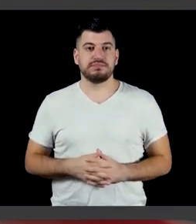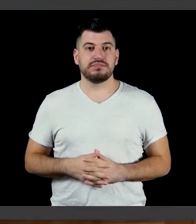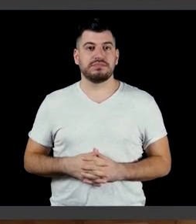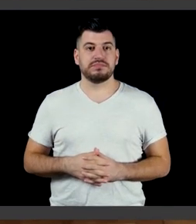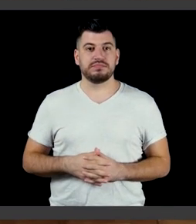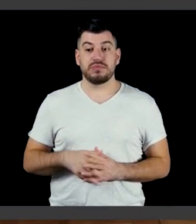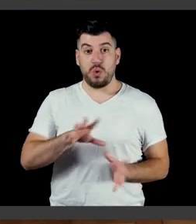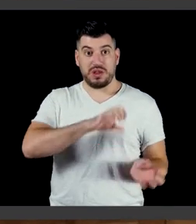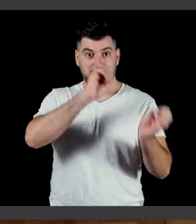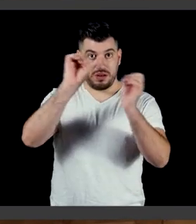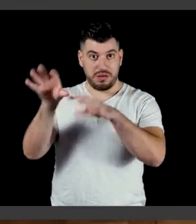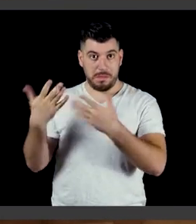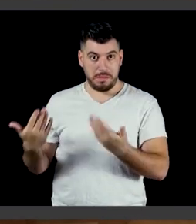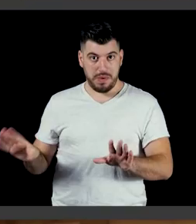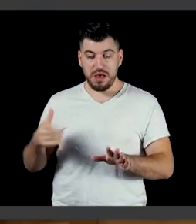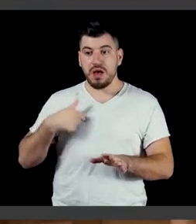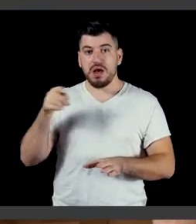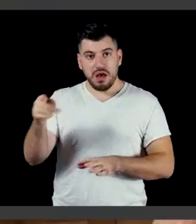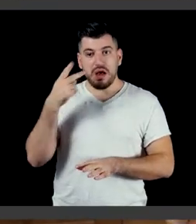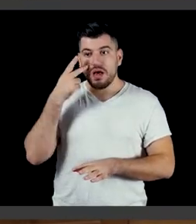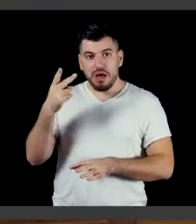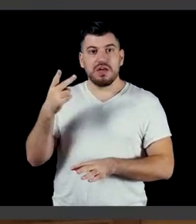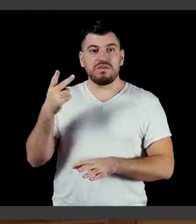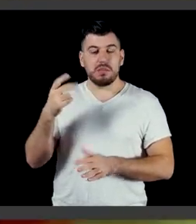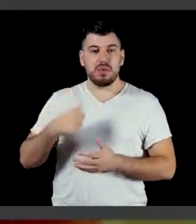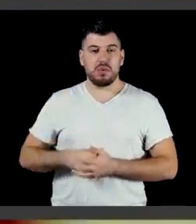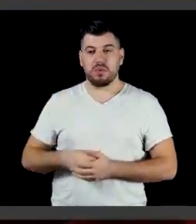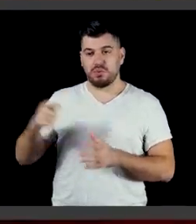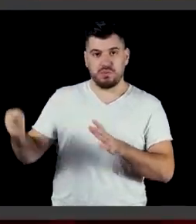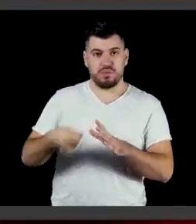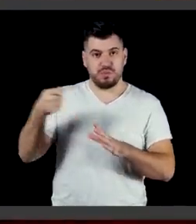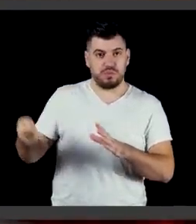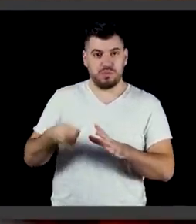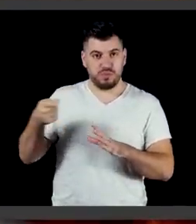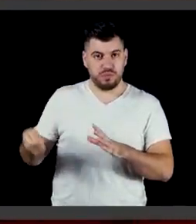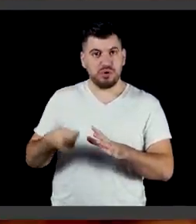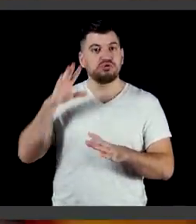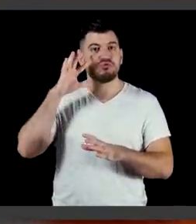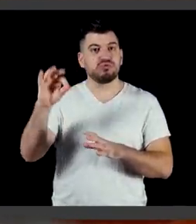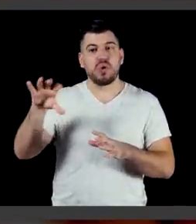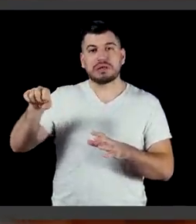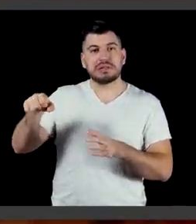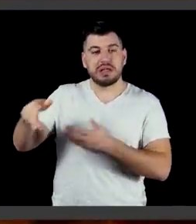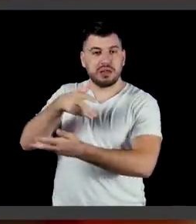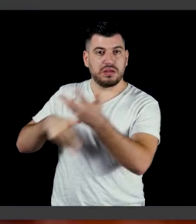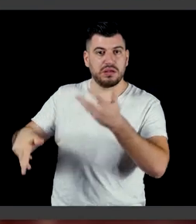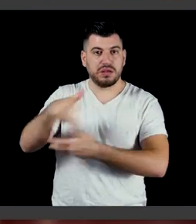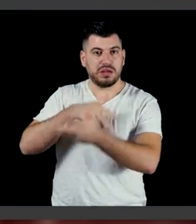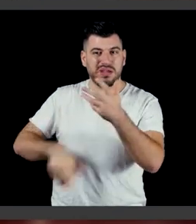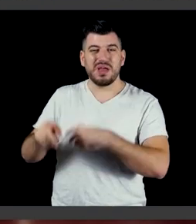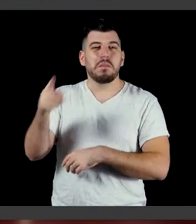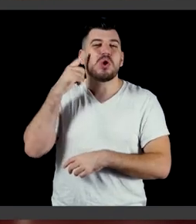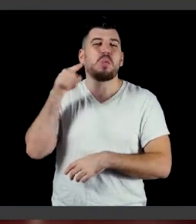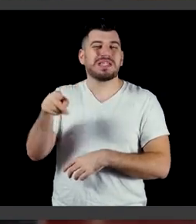Και μόλις τα ρίξω, ρίχνω 2 βόλτες για να μπορέσει το ξύδι να πάει παντού. Μη σας φαίνεται λίγο, γιατί